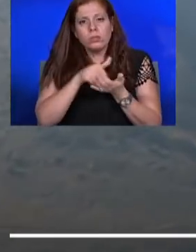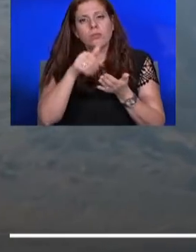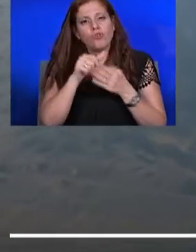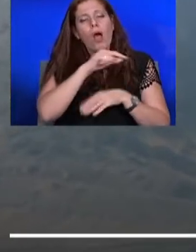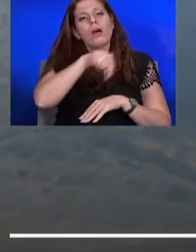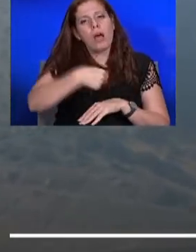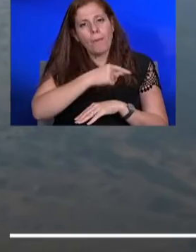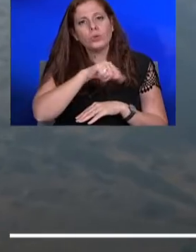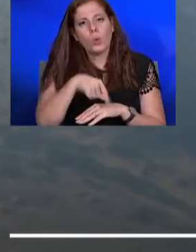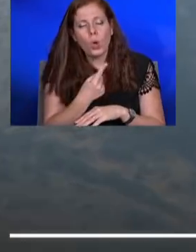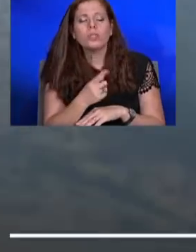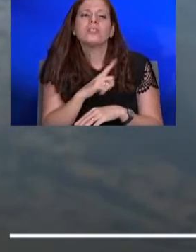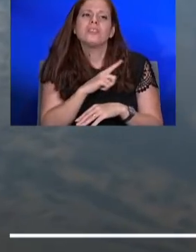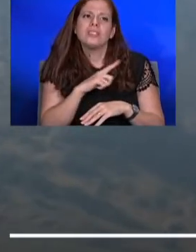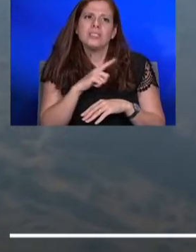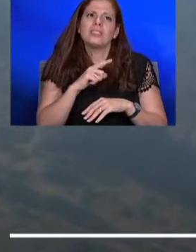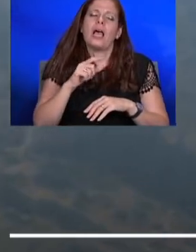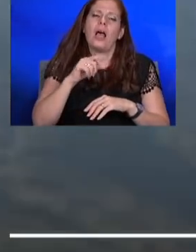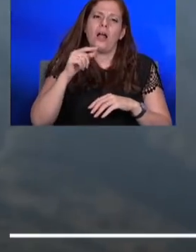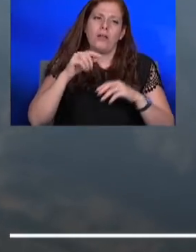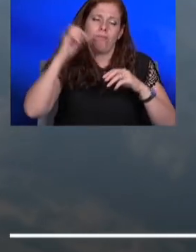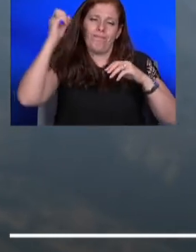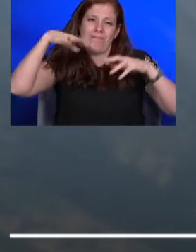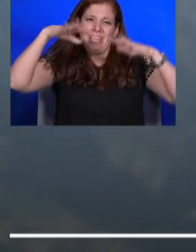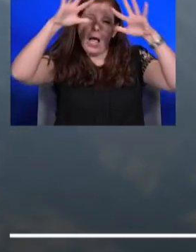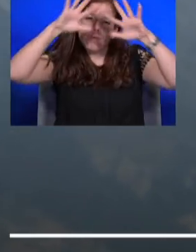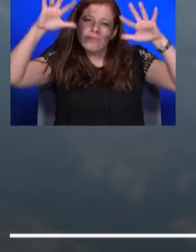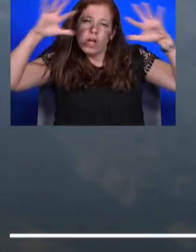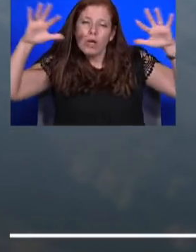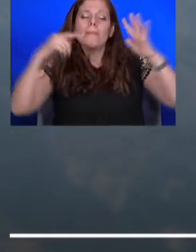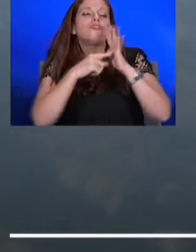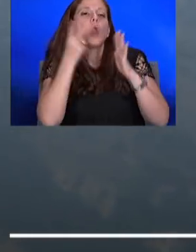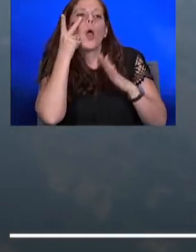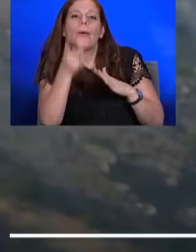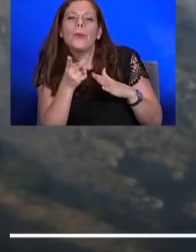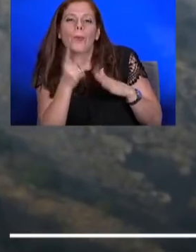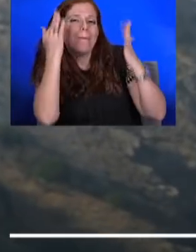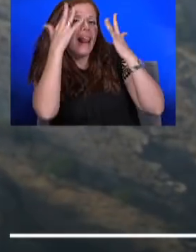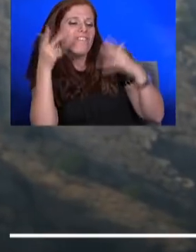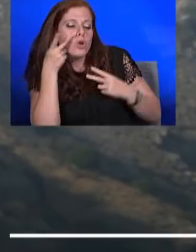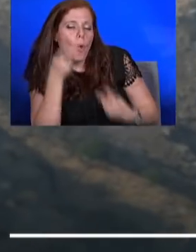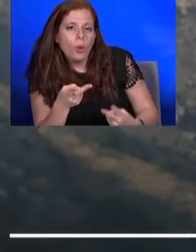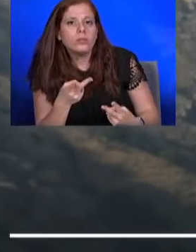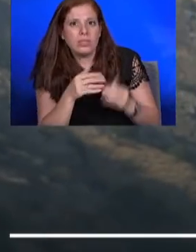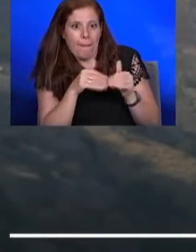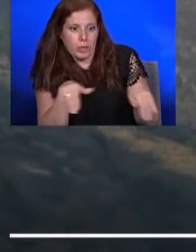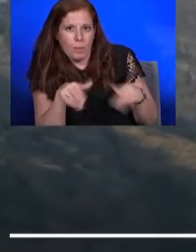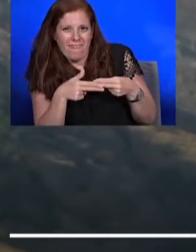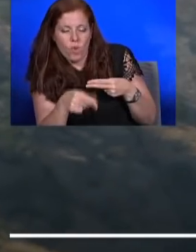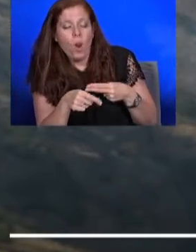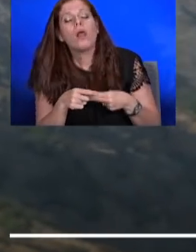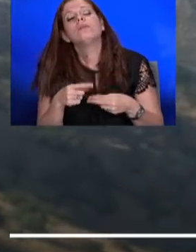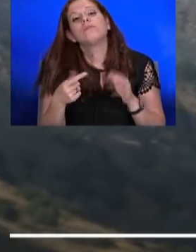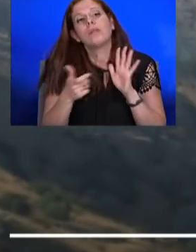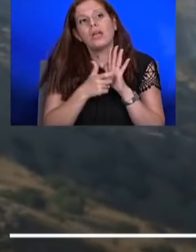פגזי עשן מחשש לתצפיות לבנוניות, זה ממש על הגבול. סיבות התאונה נחקרות, והלווייתו תארך מחר